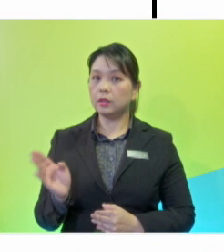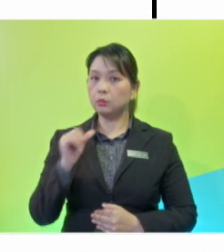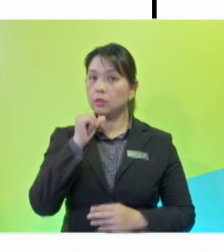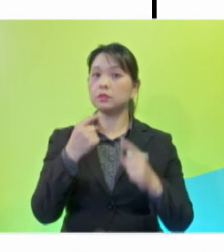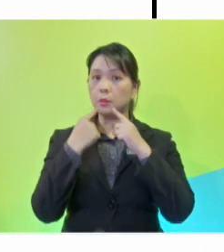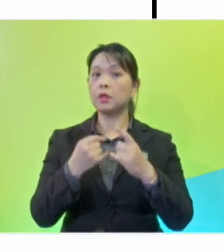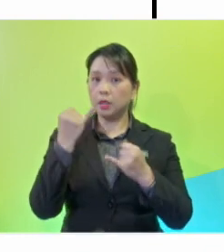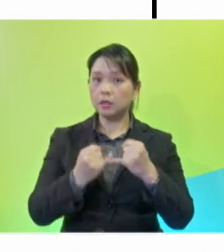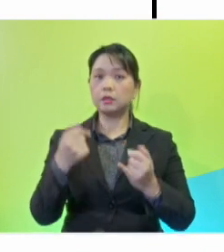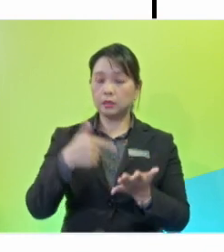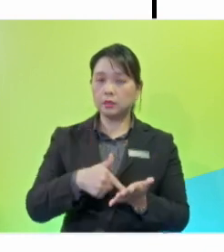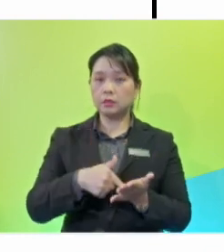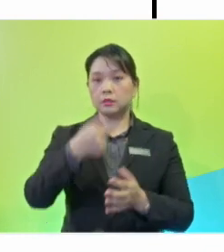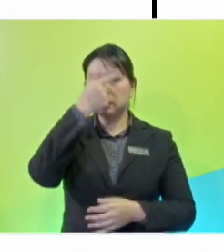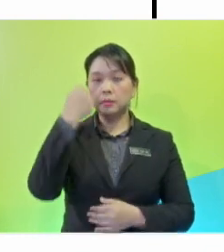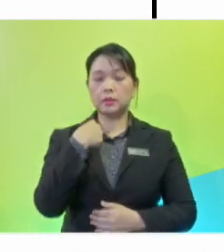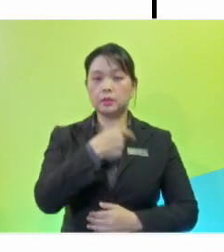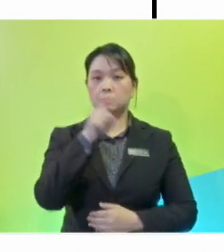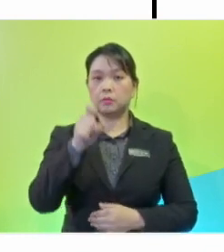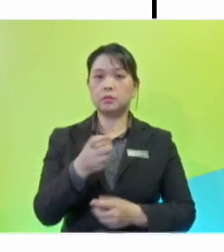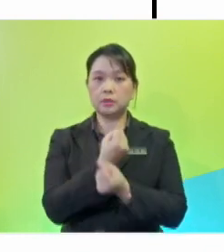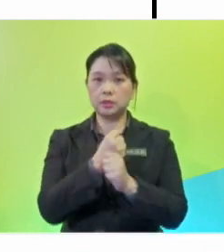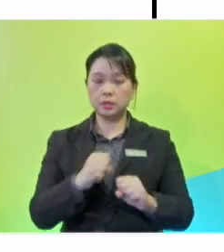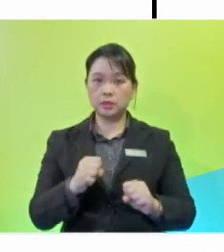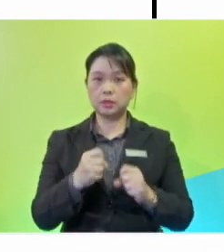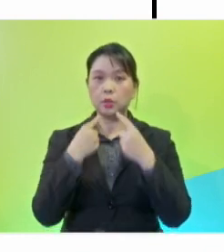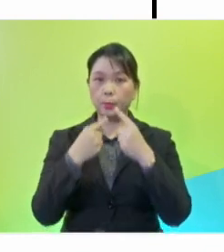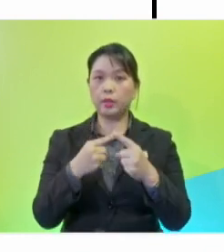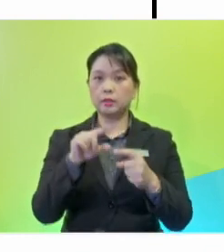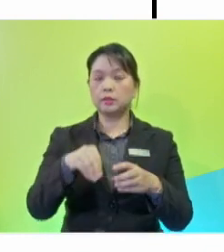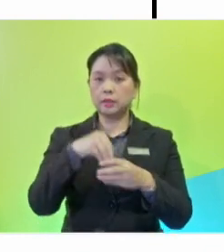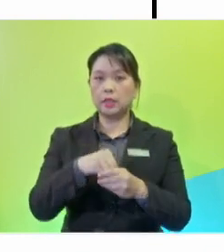Kenapa kita perlu sediakan jawaban dalam bentuk ringkas